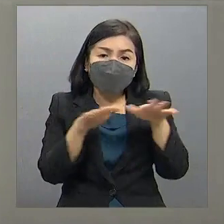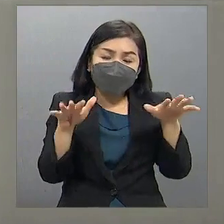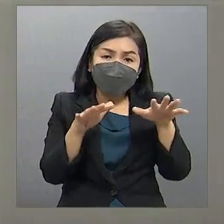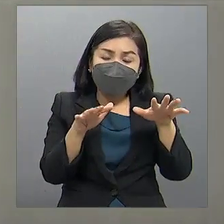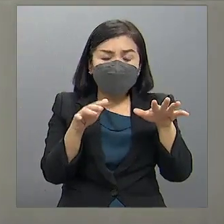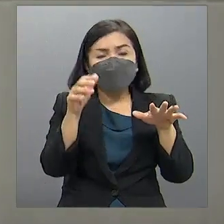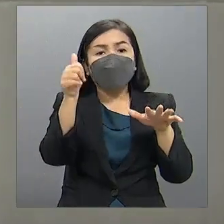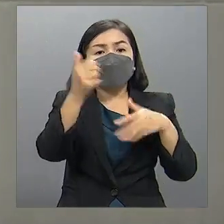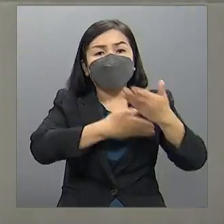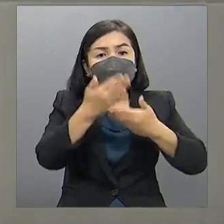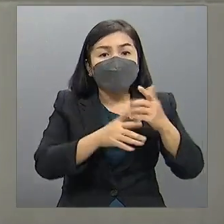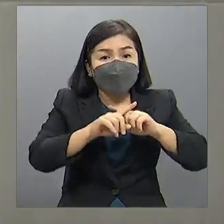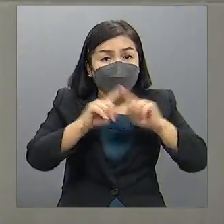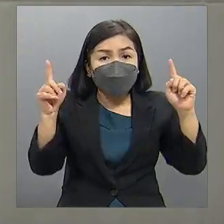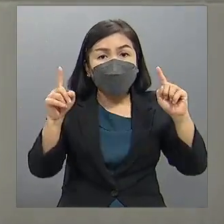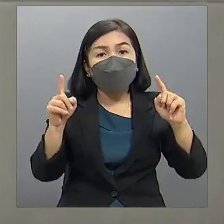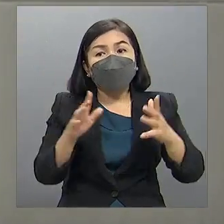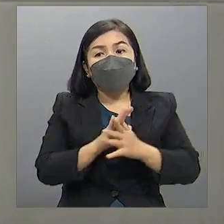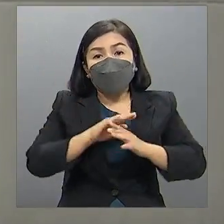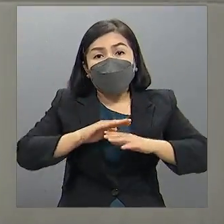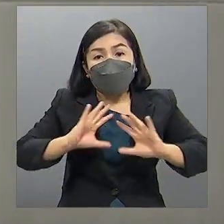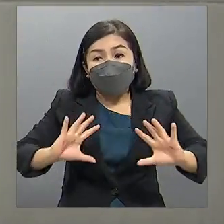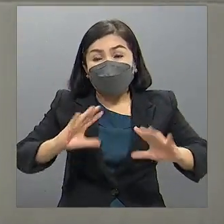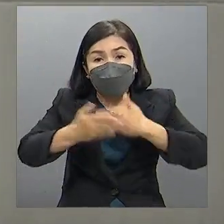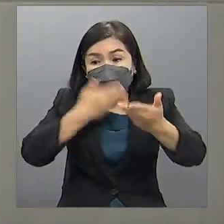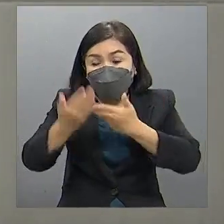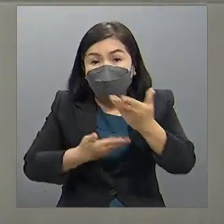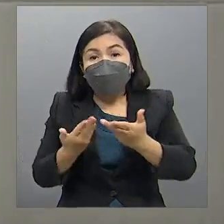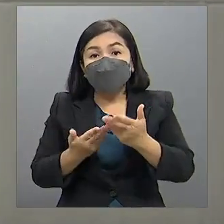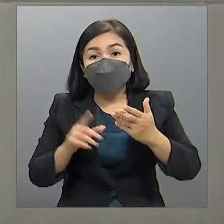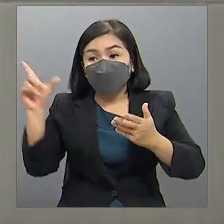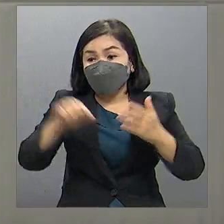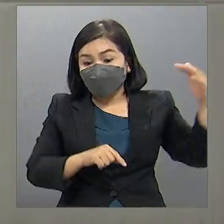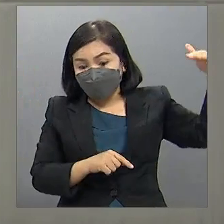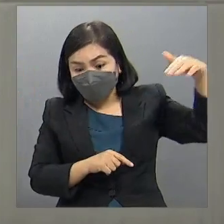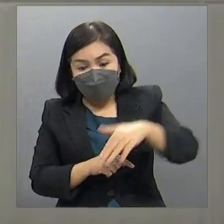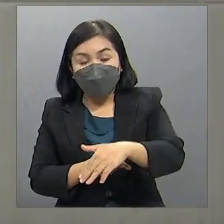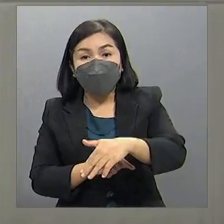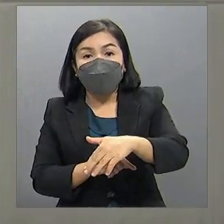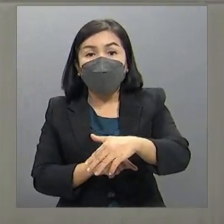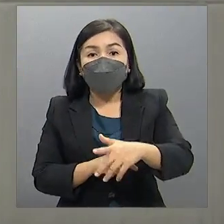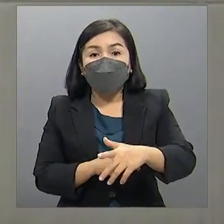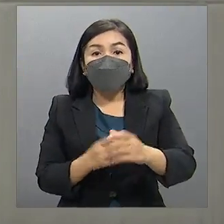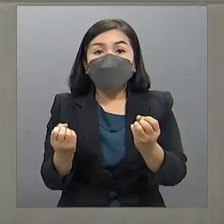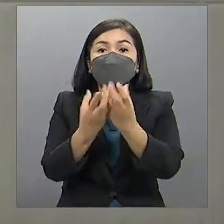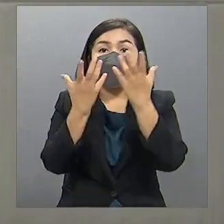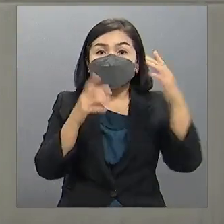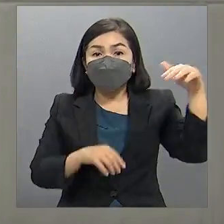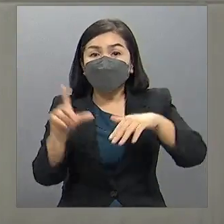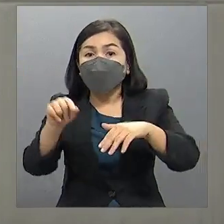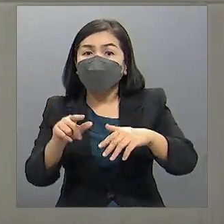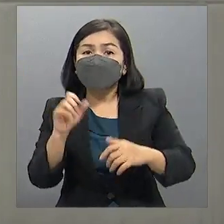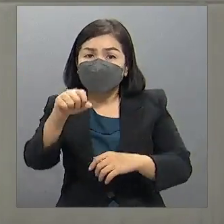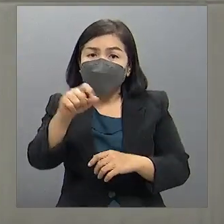เทขายขึ้นมานี่เราเคยเห็นในช่วงคอวีใหม่ๆมีการเทขายราคายืมๆผวนนั้นจริงๆเราต้องคำ